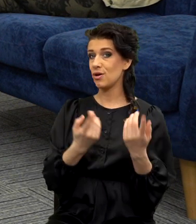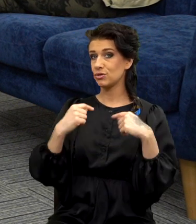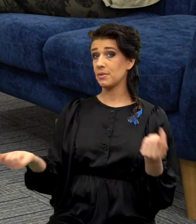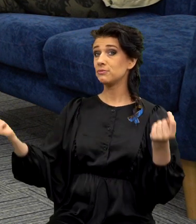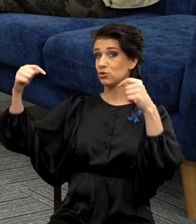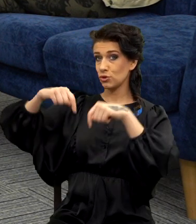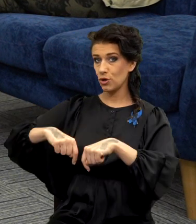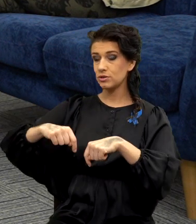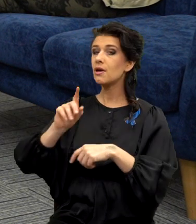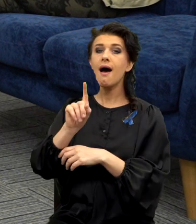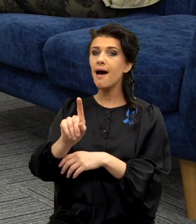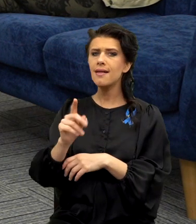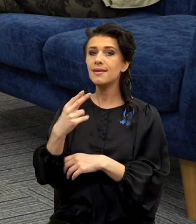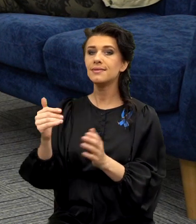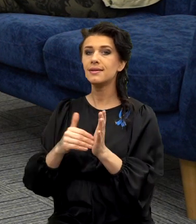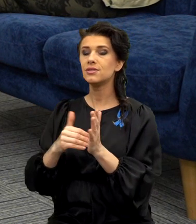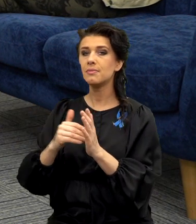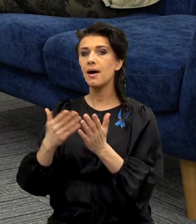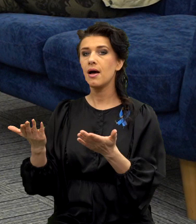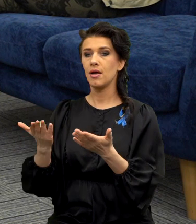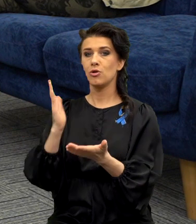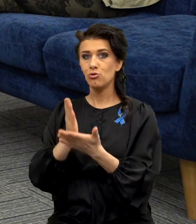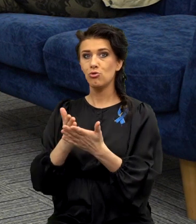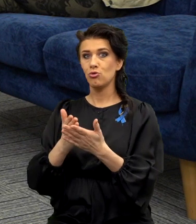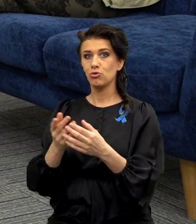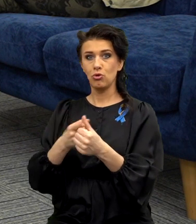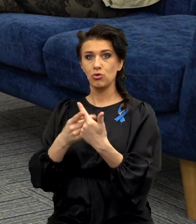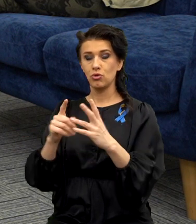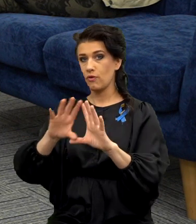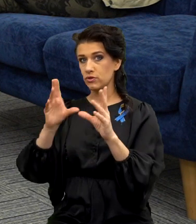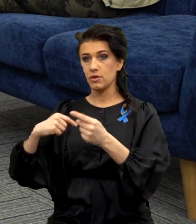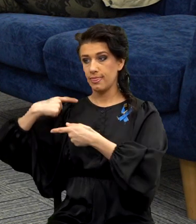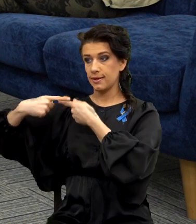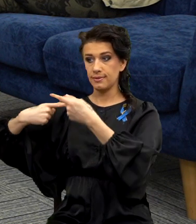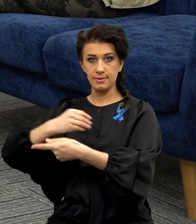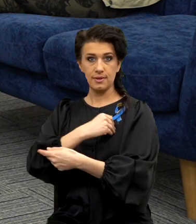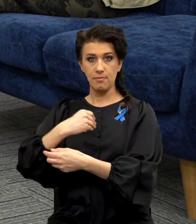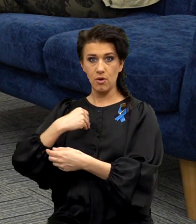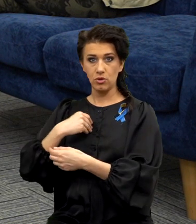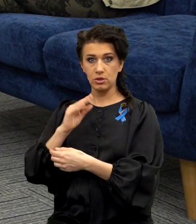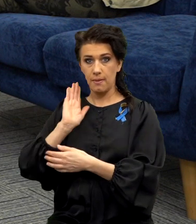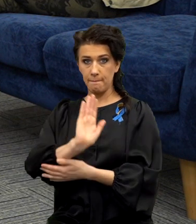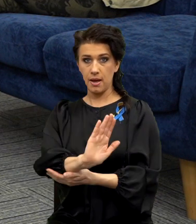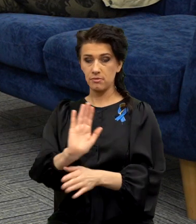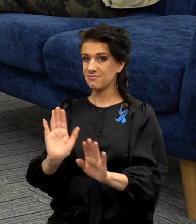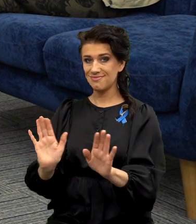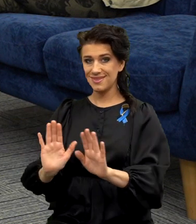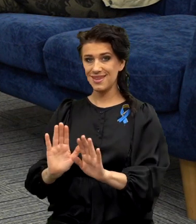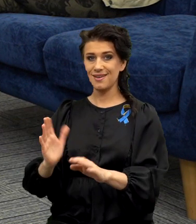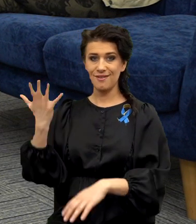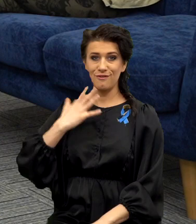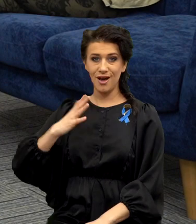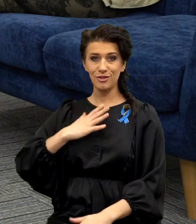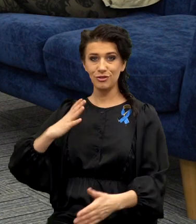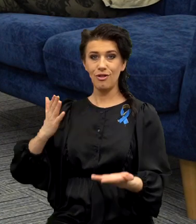nie trzeba od razu włączać ich całkowicie do polskich tradycji. Fajnie, jakbyśmy się tutaj uzupełniali, gdyby była